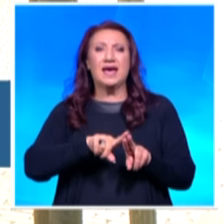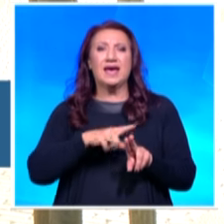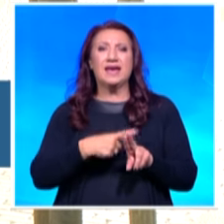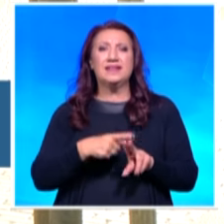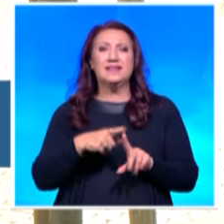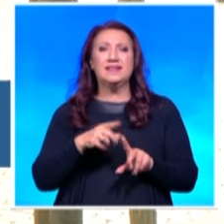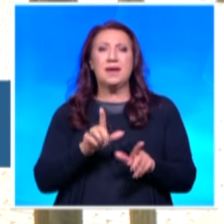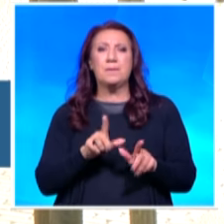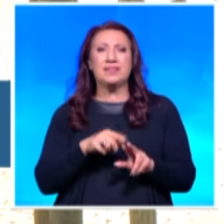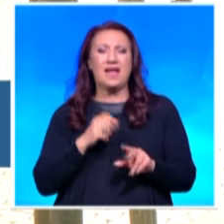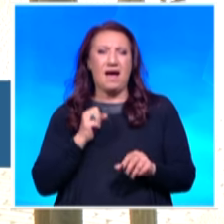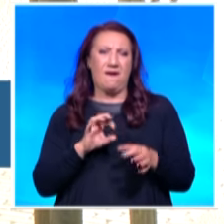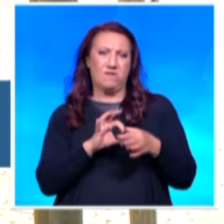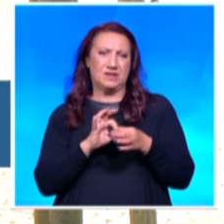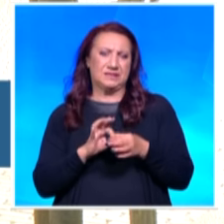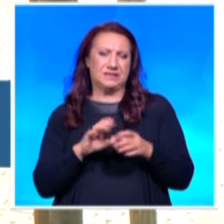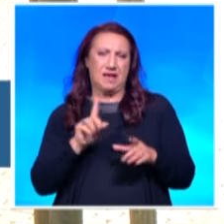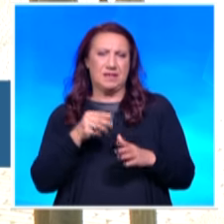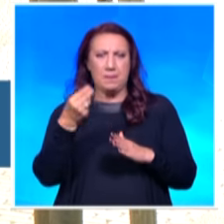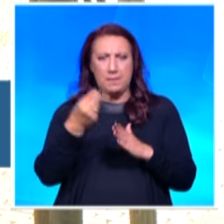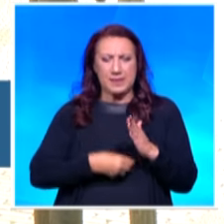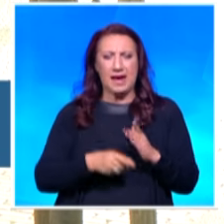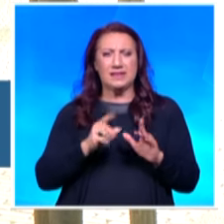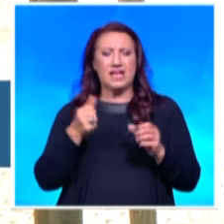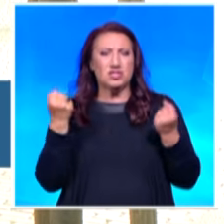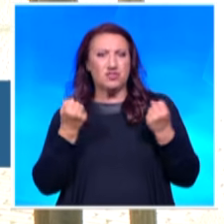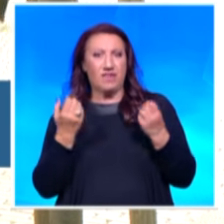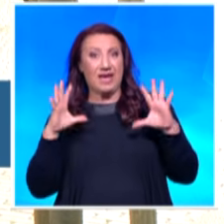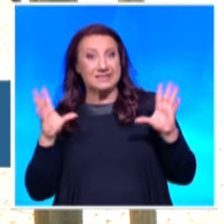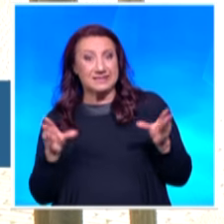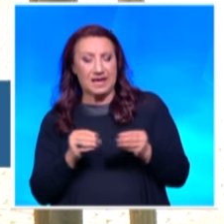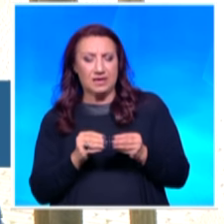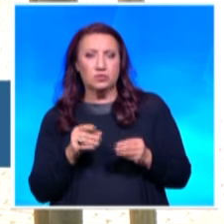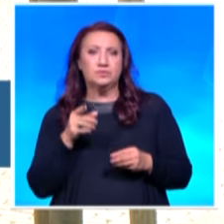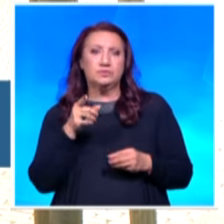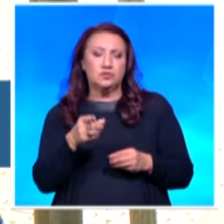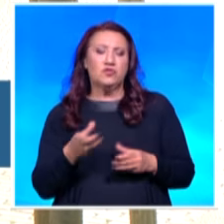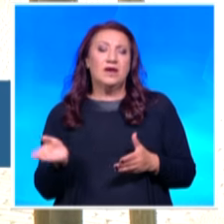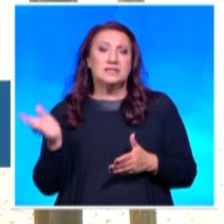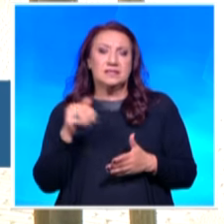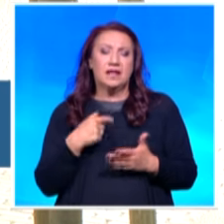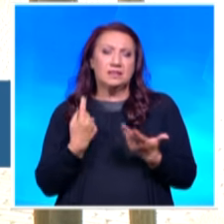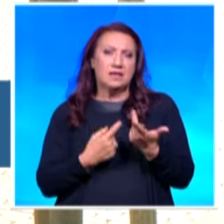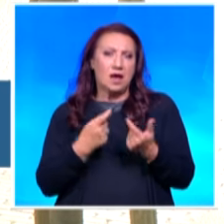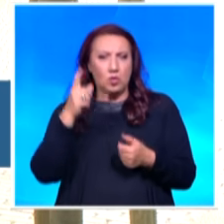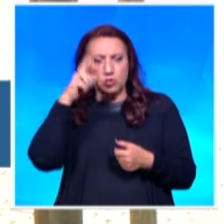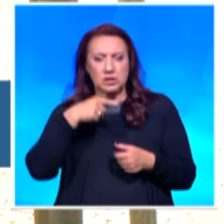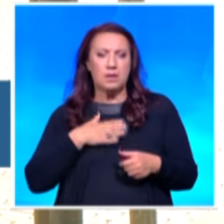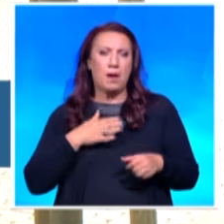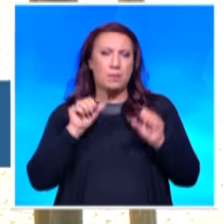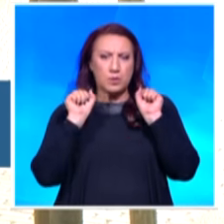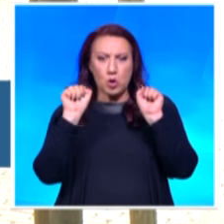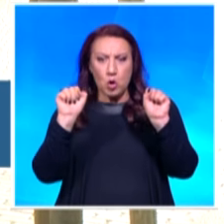извънредното заседание на правна комисия, до което се стигна след недоволството на хората, изразено вече няколко дни в протести.